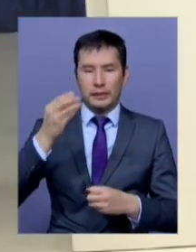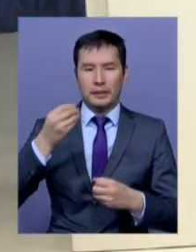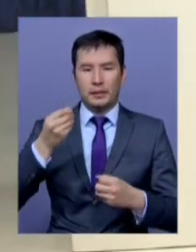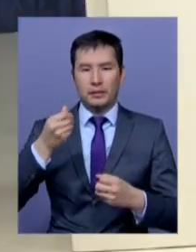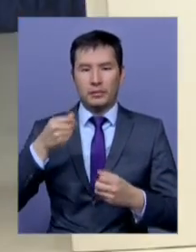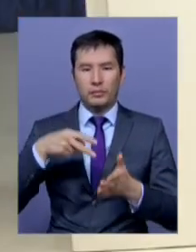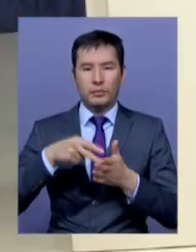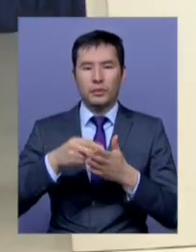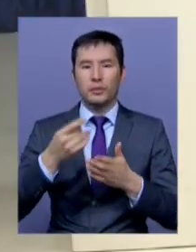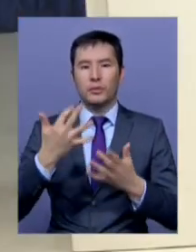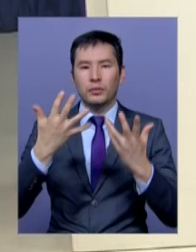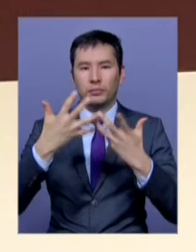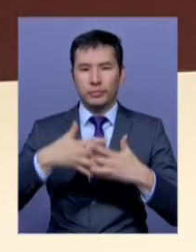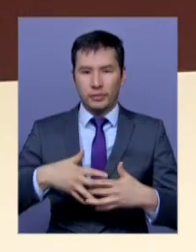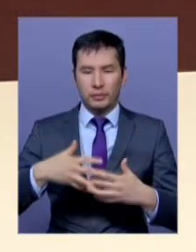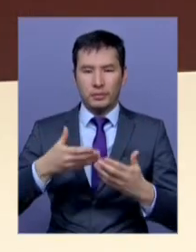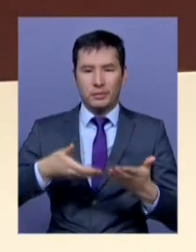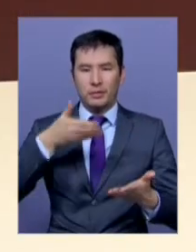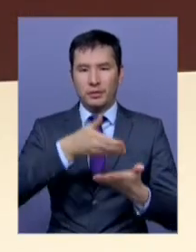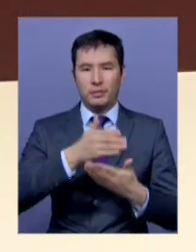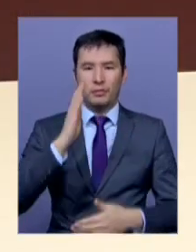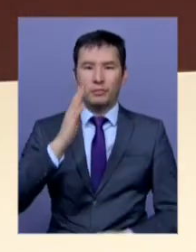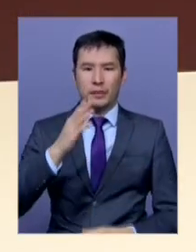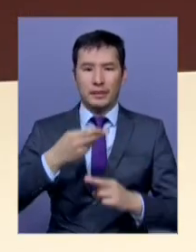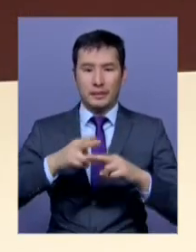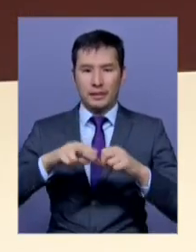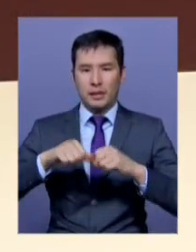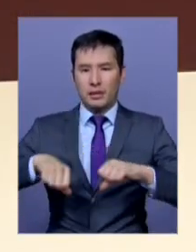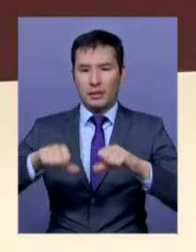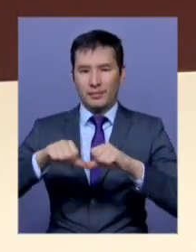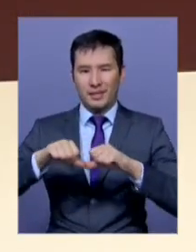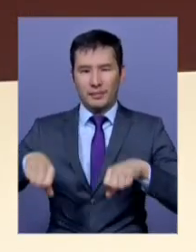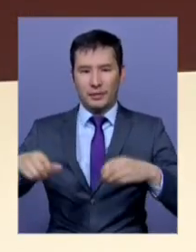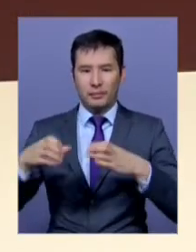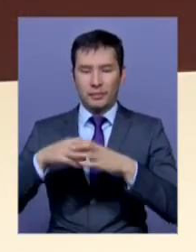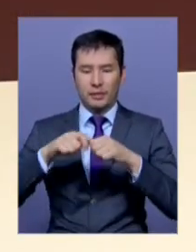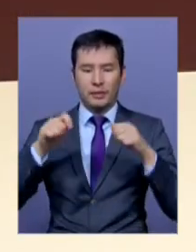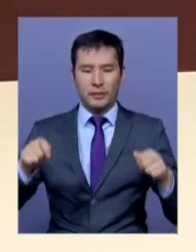облыстық комиссия құрылды. Қазіргі таңда вакцинация жұмыстары жүргізілгеннің себебінен